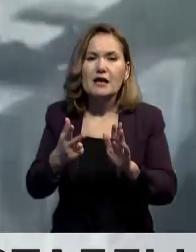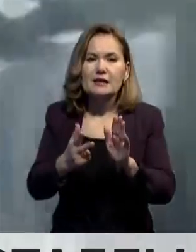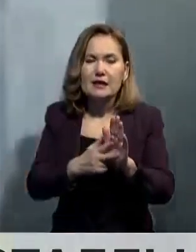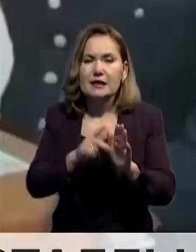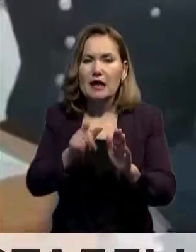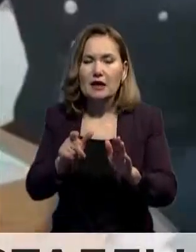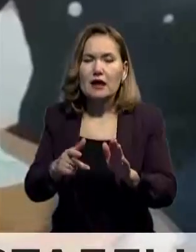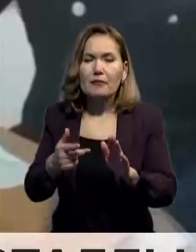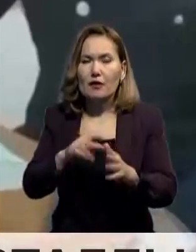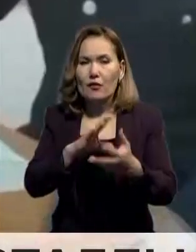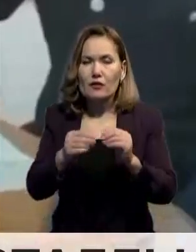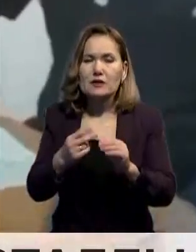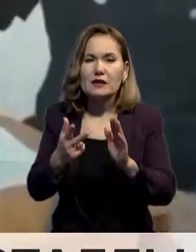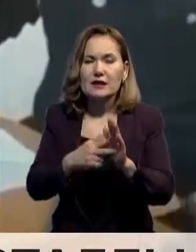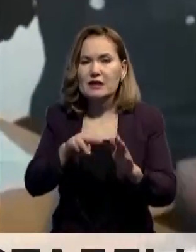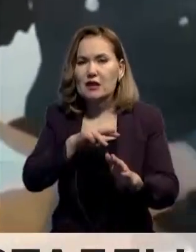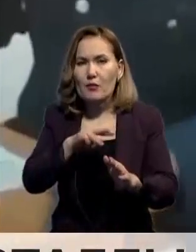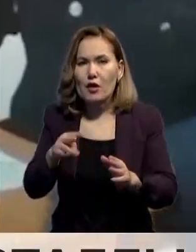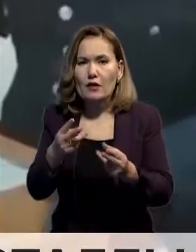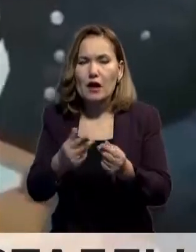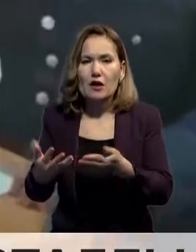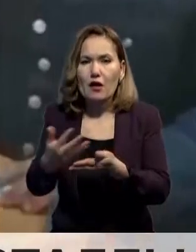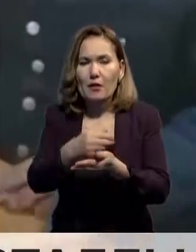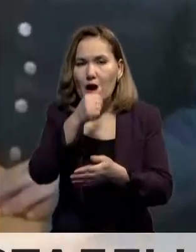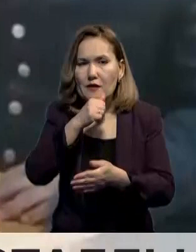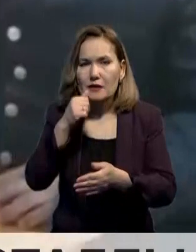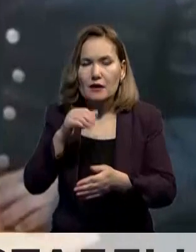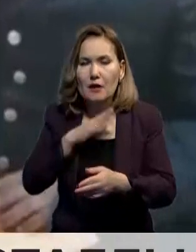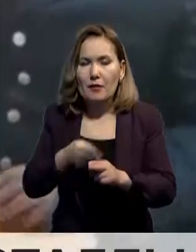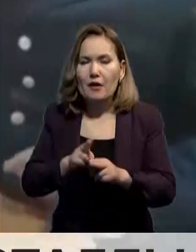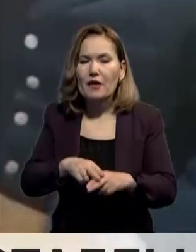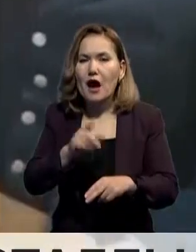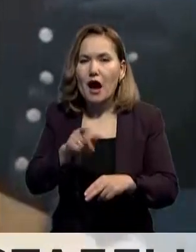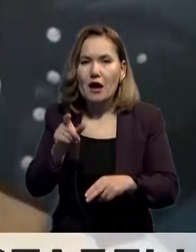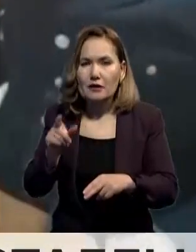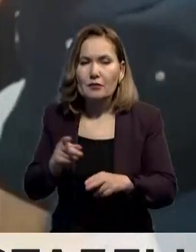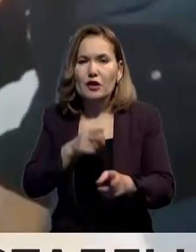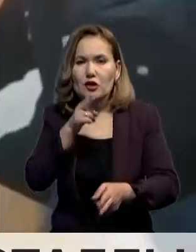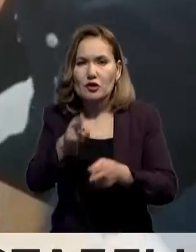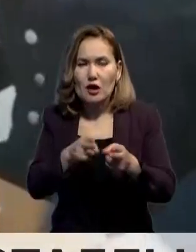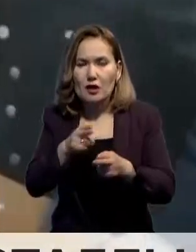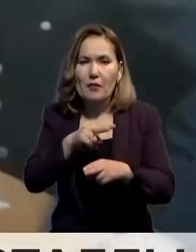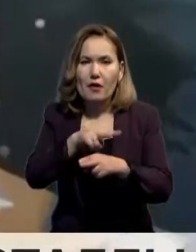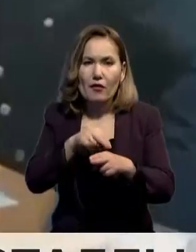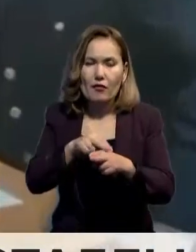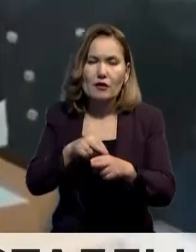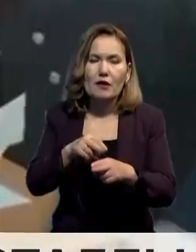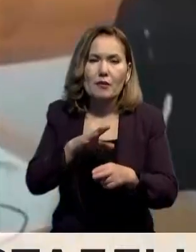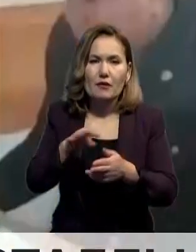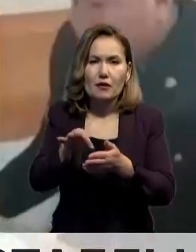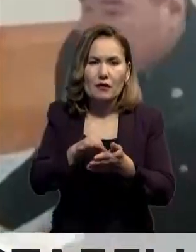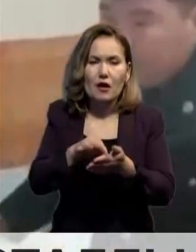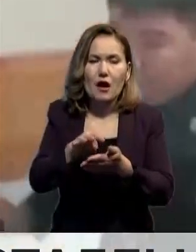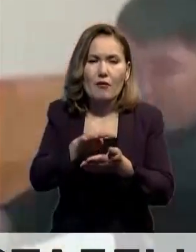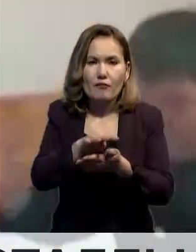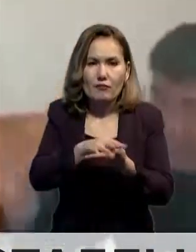ақша жинап хабарсыз кеткен. Күте-күте күдері үзілген тұрғындар алданғанын әкімдікке барып шағымданғанда бірақ білген. Ондай